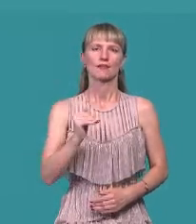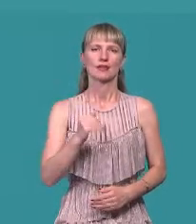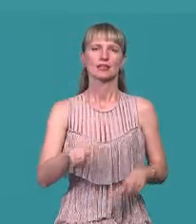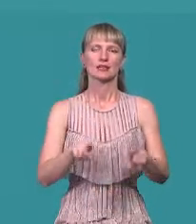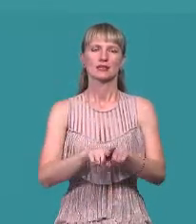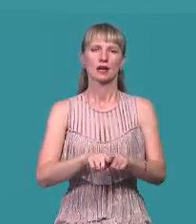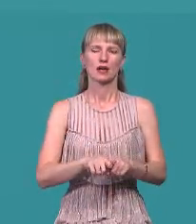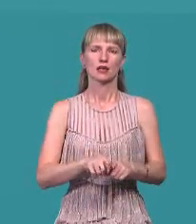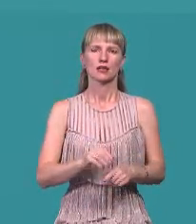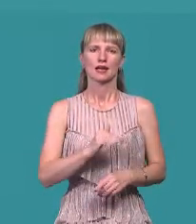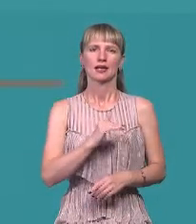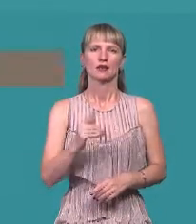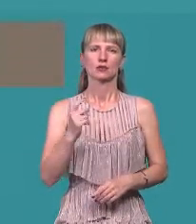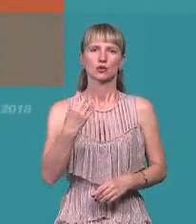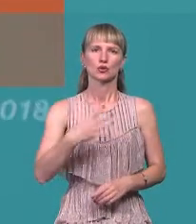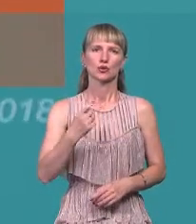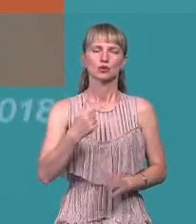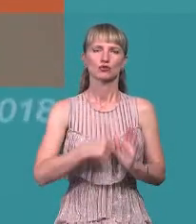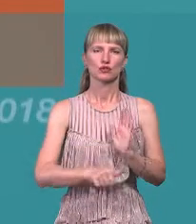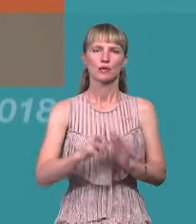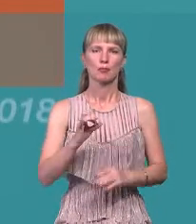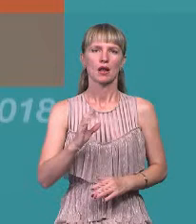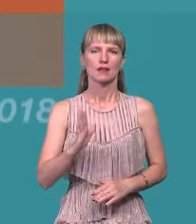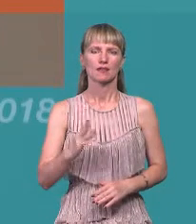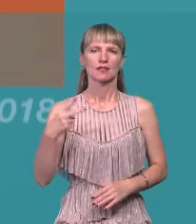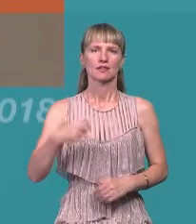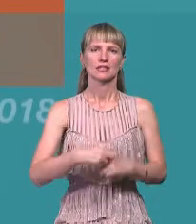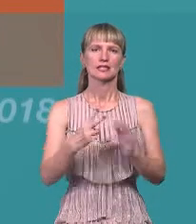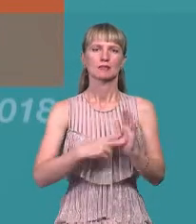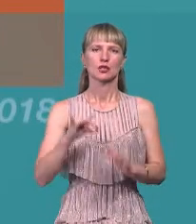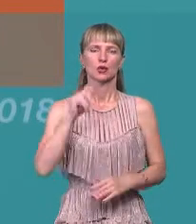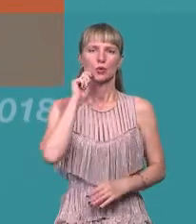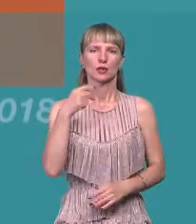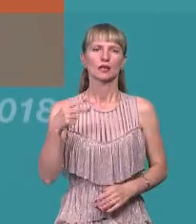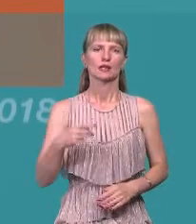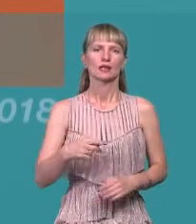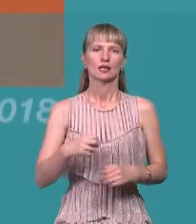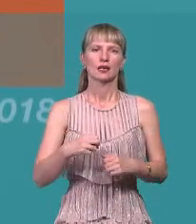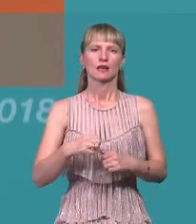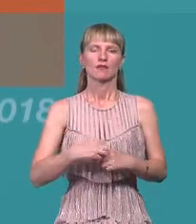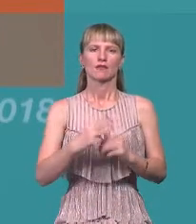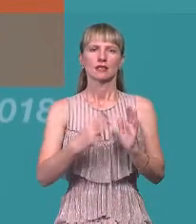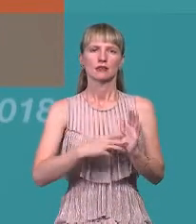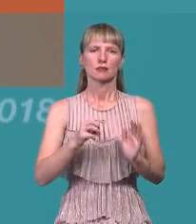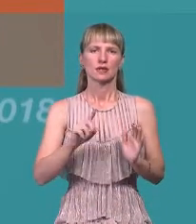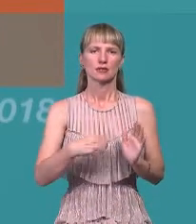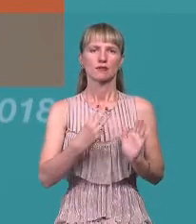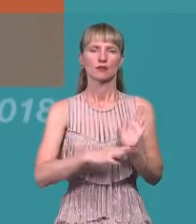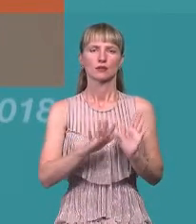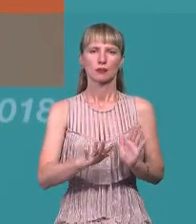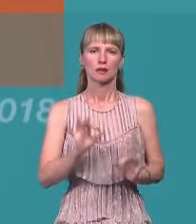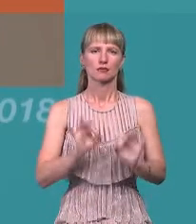також профільний рівень 140-160 балів. 2017 рік історія України 18,55%, 2018